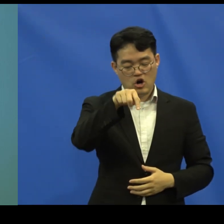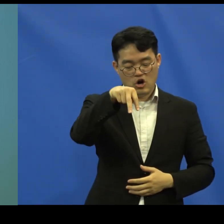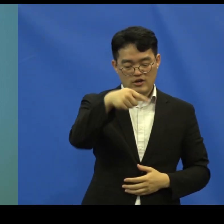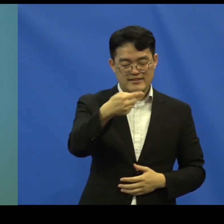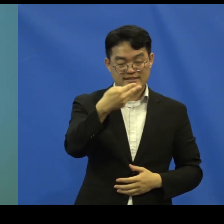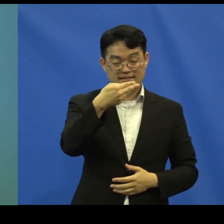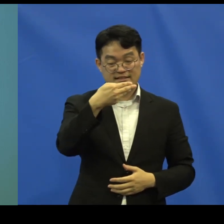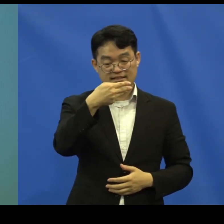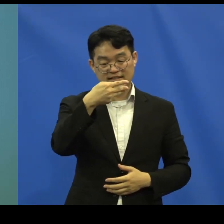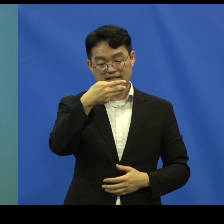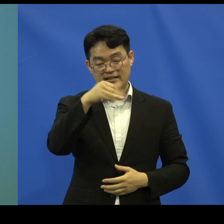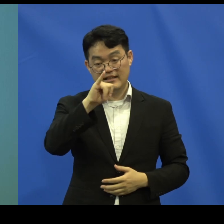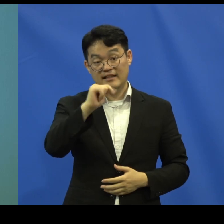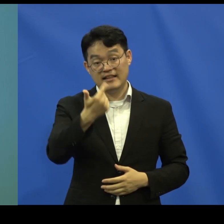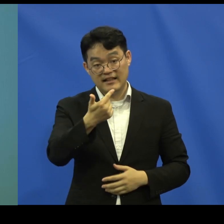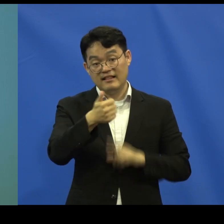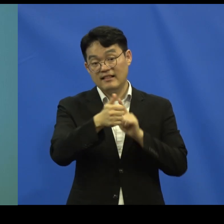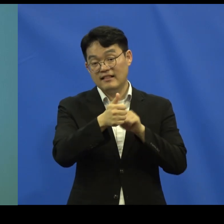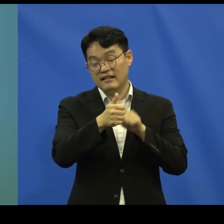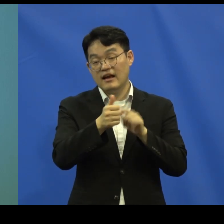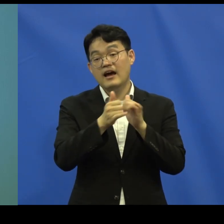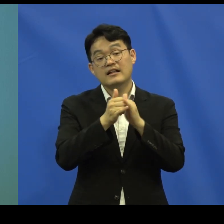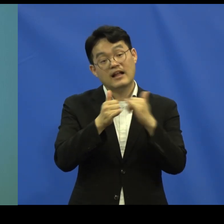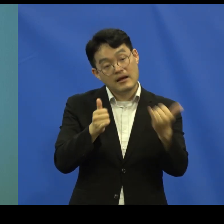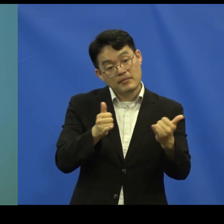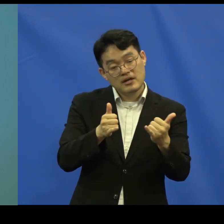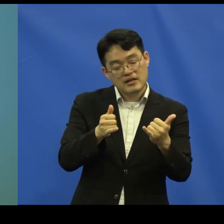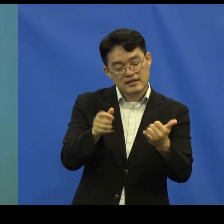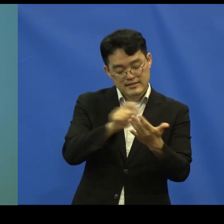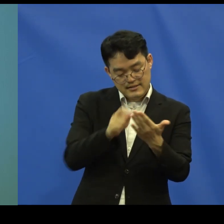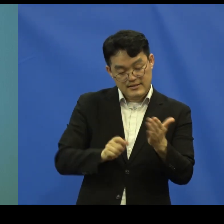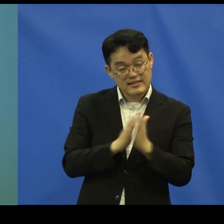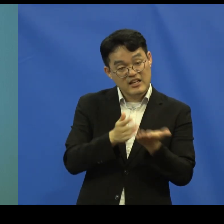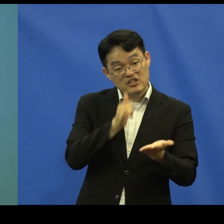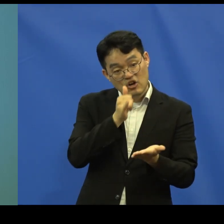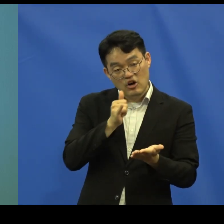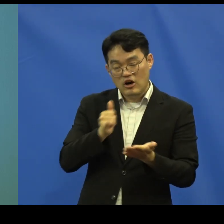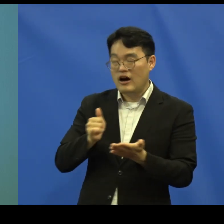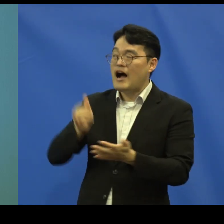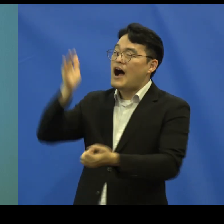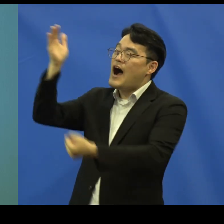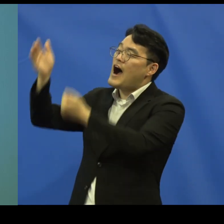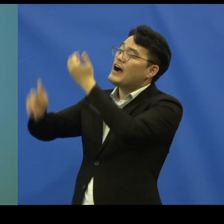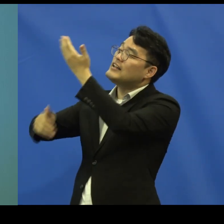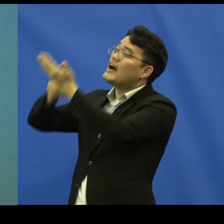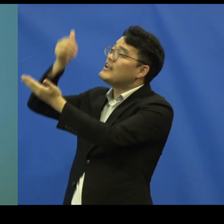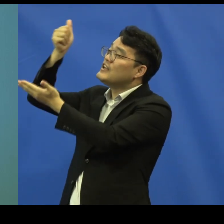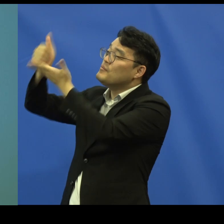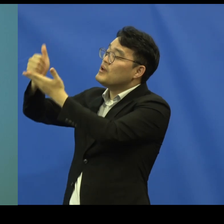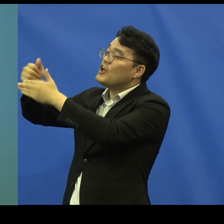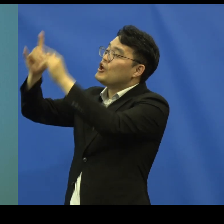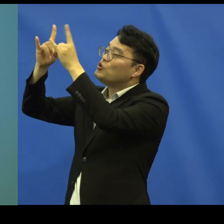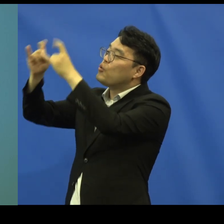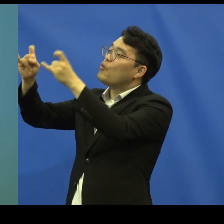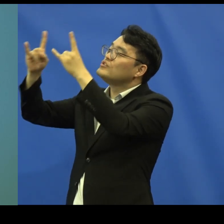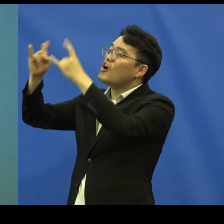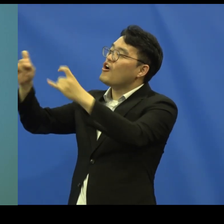제가 이렇게 책 소개를 하면 꼭 적어놓고 책을 사시는 분들이 계시더라고요. 근데 이거는 어렵습니다.